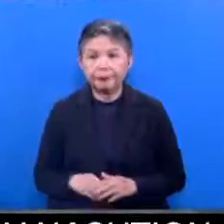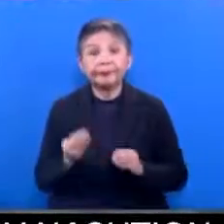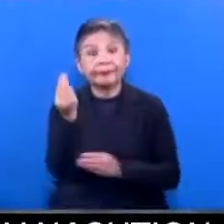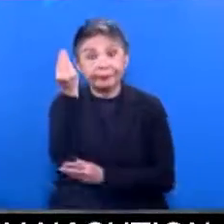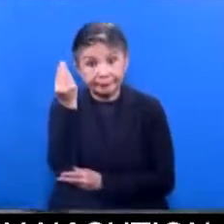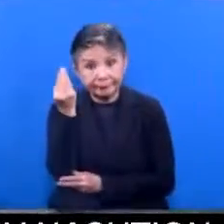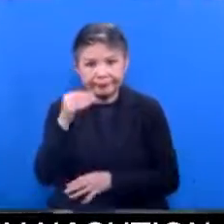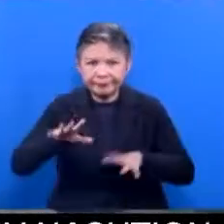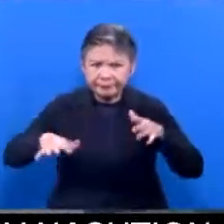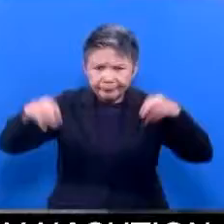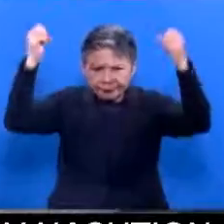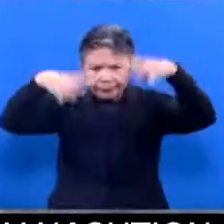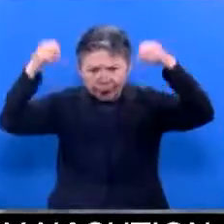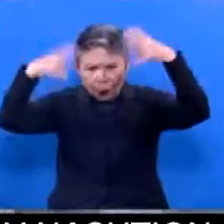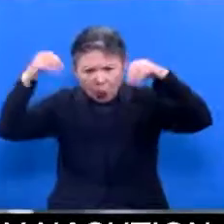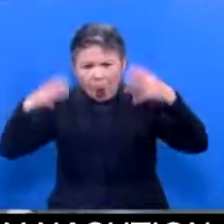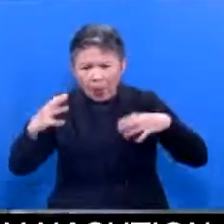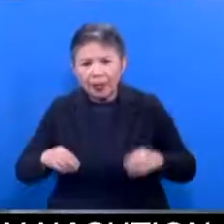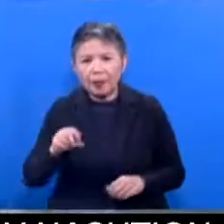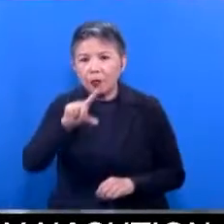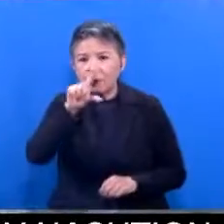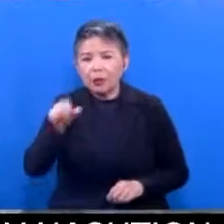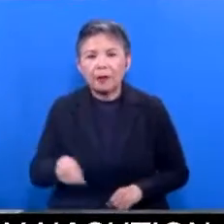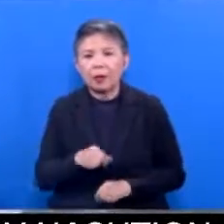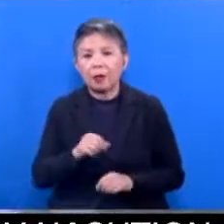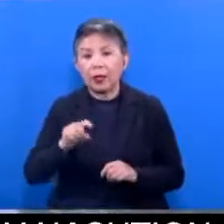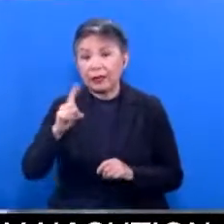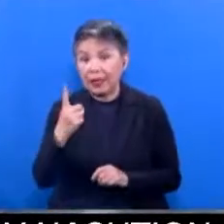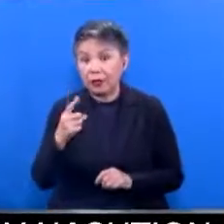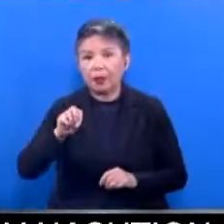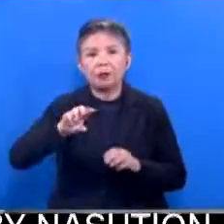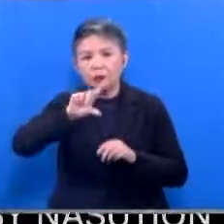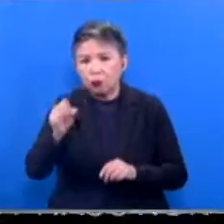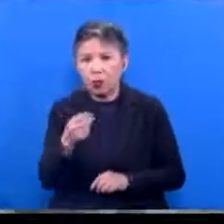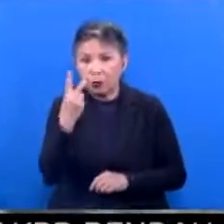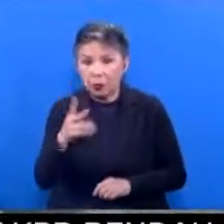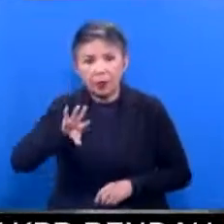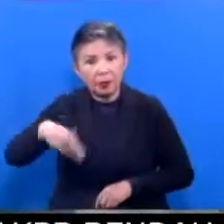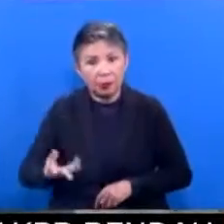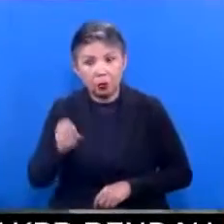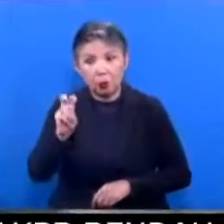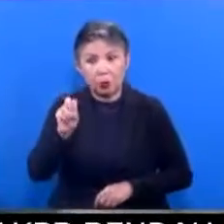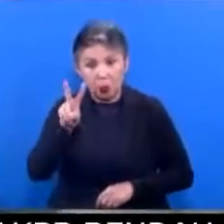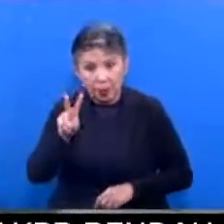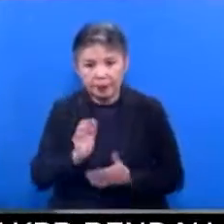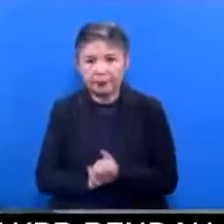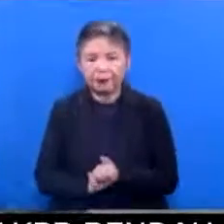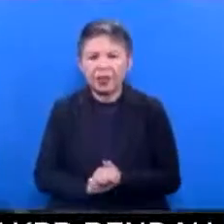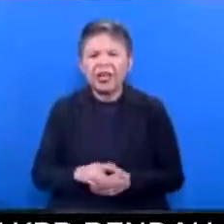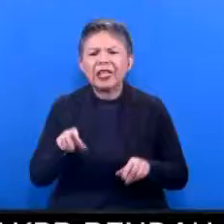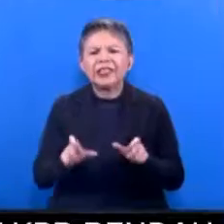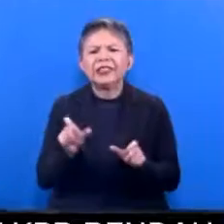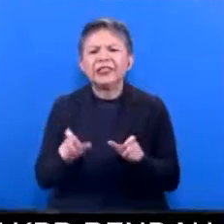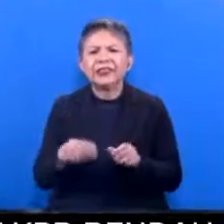Jakarta diprediksi akan mengalami puncak curah hujan pada bulan Januari dan Februari 2022. Ibu kota menjadi wilayah langganan